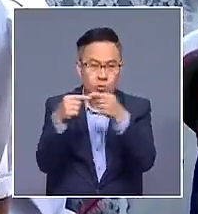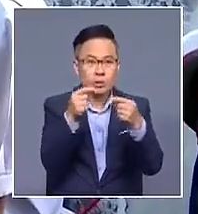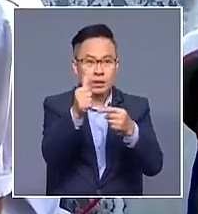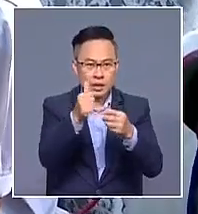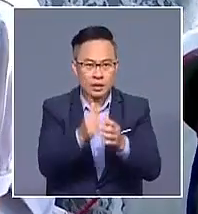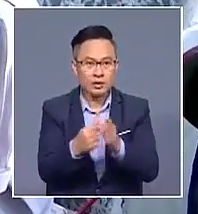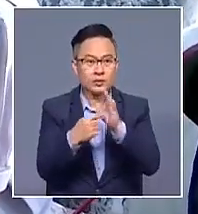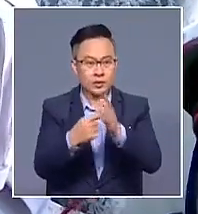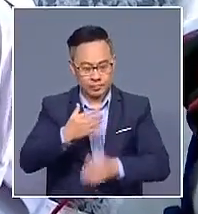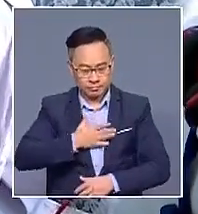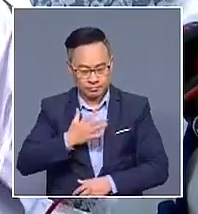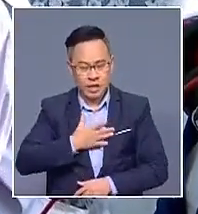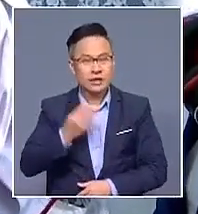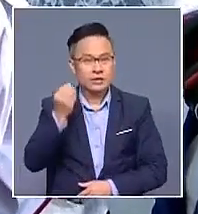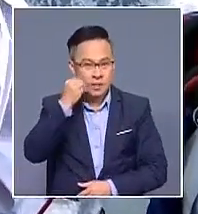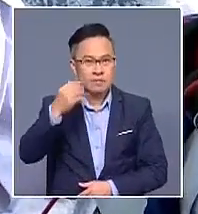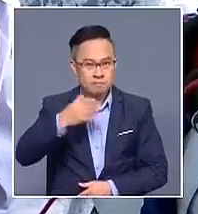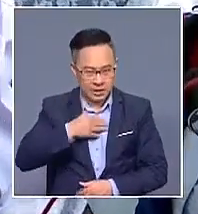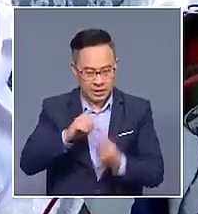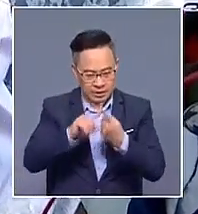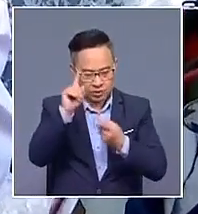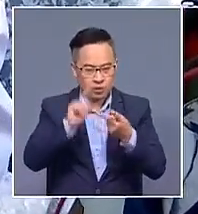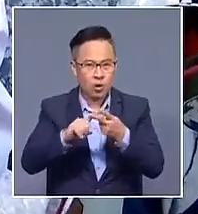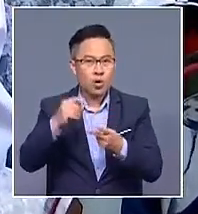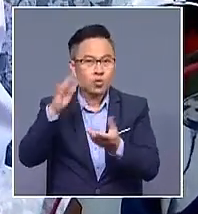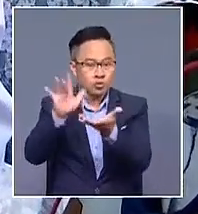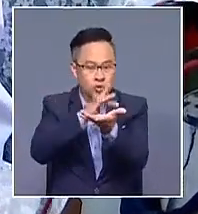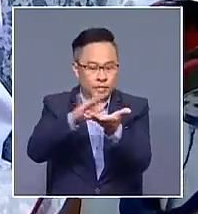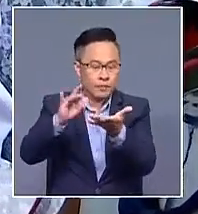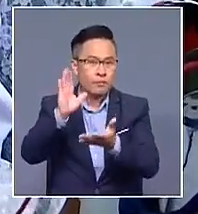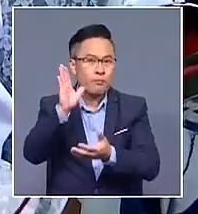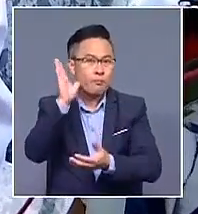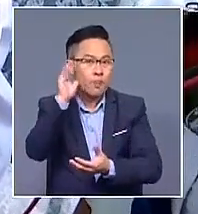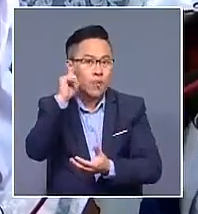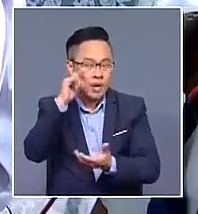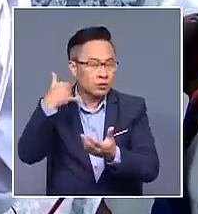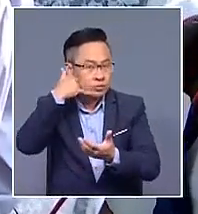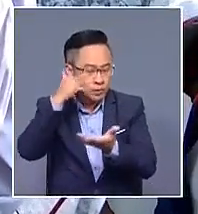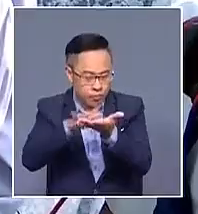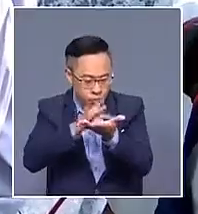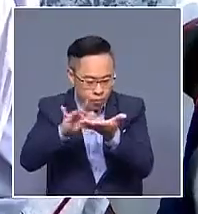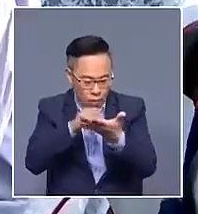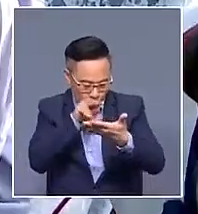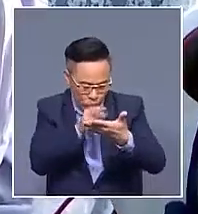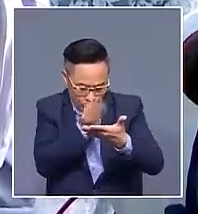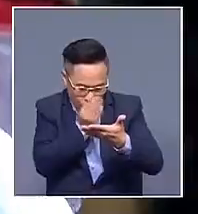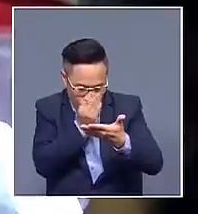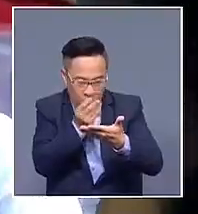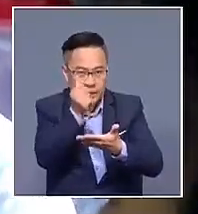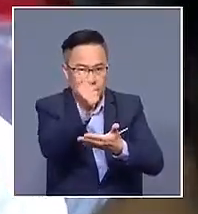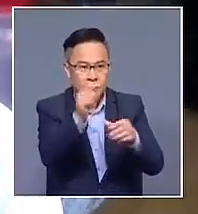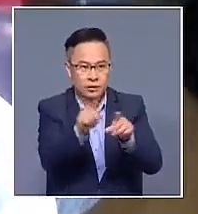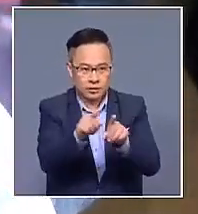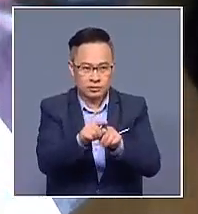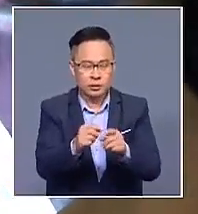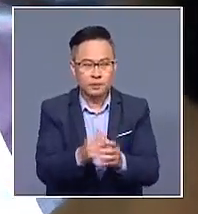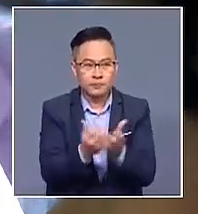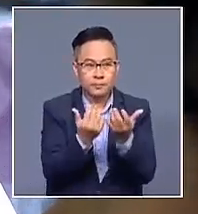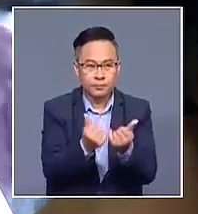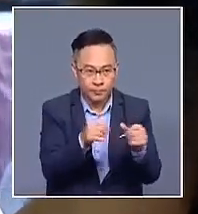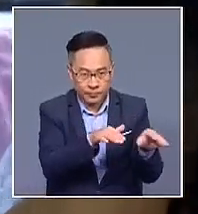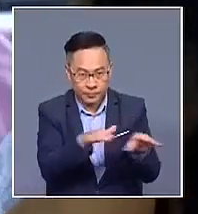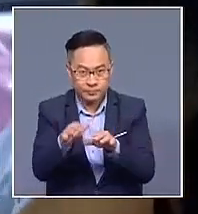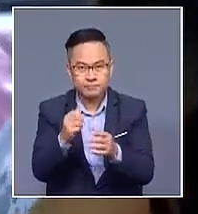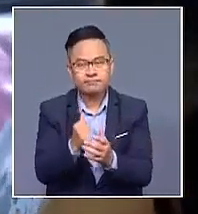หนูมีค่ะแล้วหนูก็จะใช้โทรศัพท์ของคุณพ่อคุณแม ่ ติวนะคะ โอเควันนี้ก็คือพร้อมที่สำหรับไ